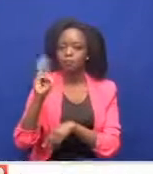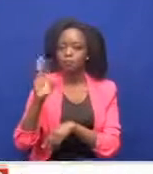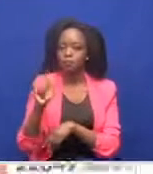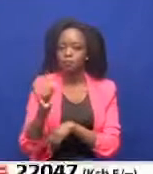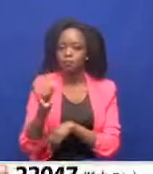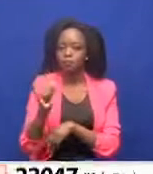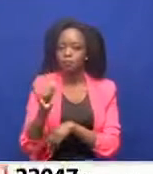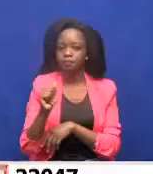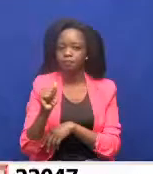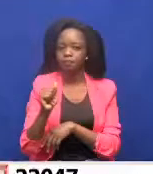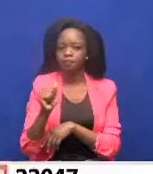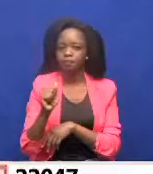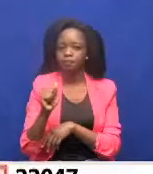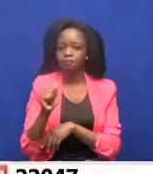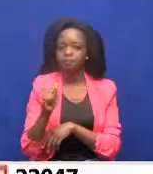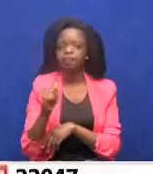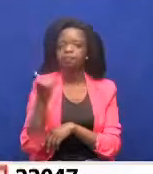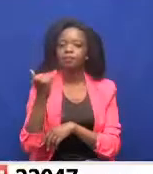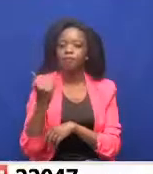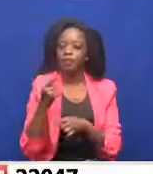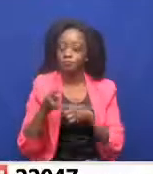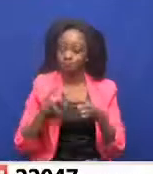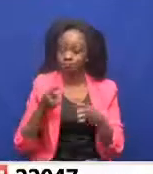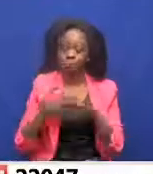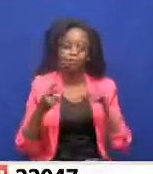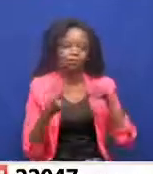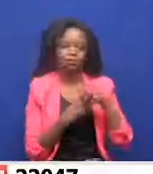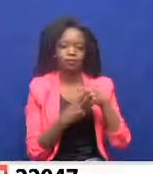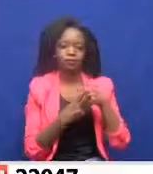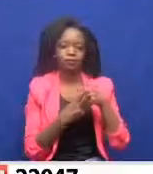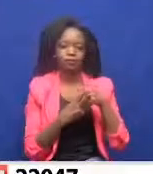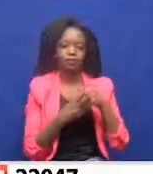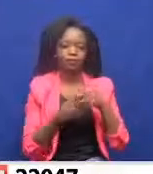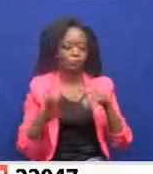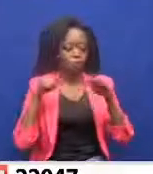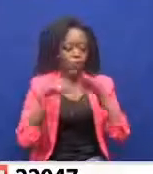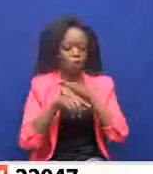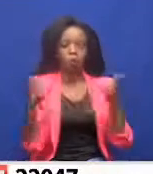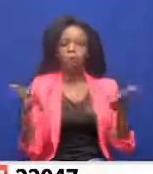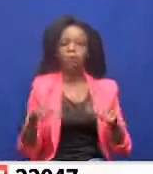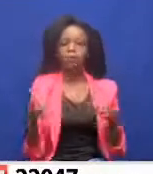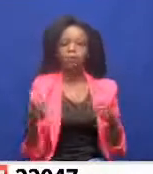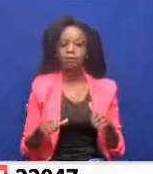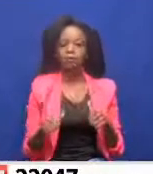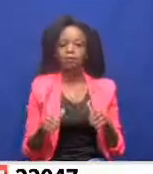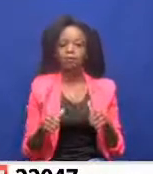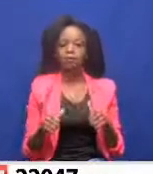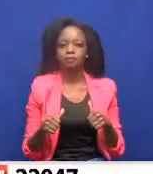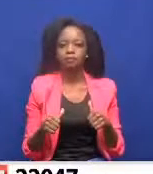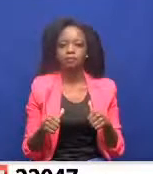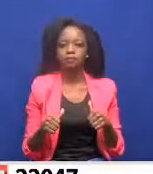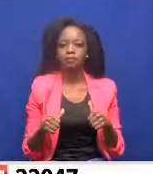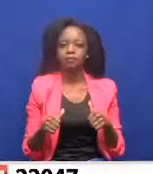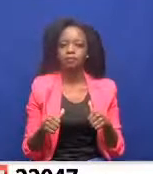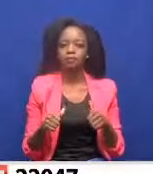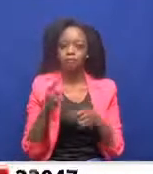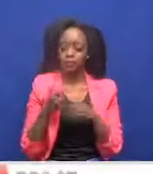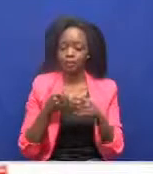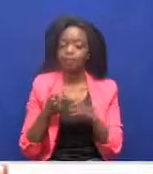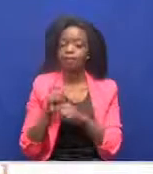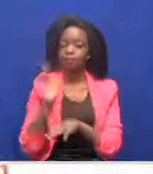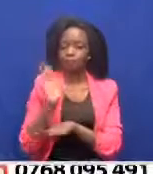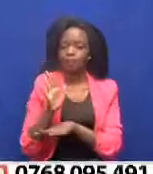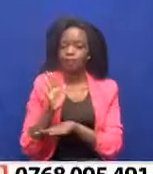Simba imekaa, Yanga imekaa miaka 7 haijafunga Simba. Hebu fikiria, miaka 7